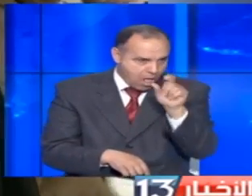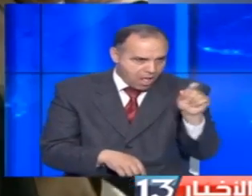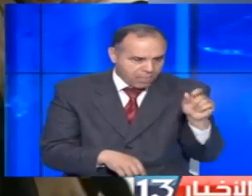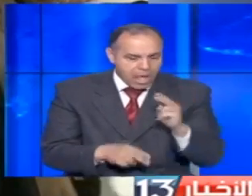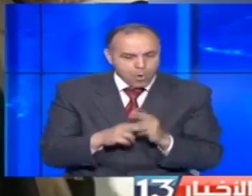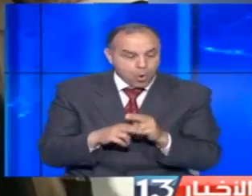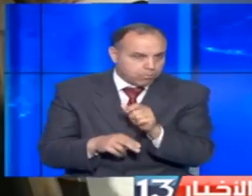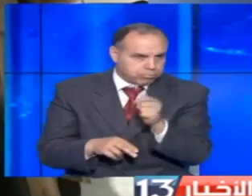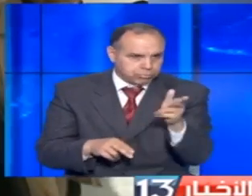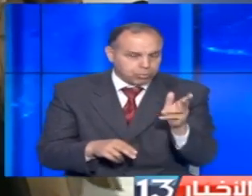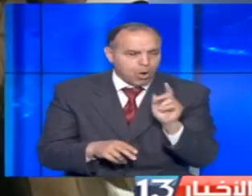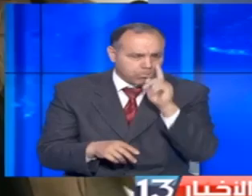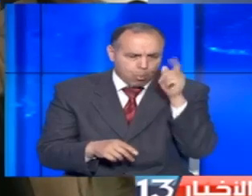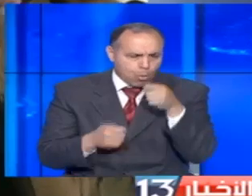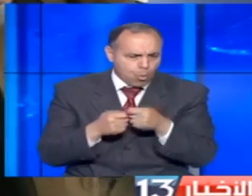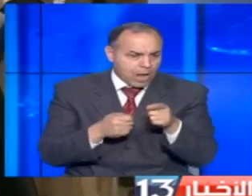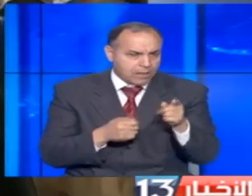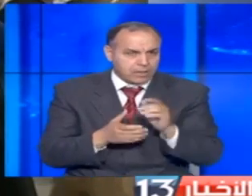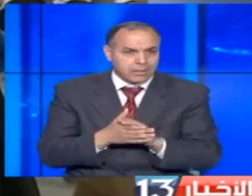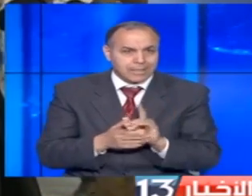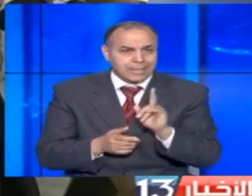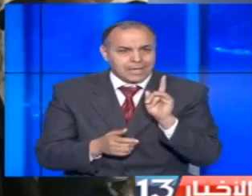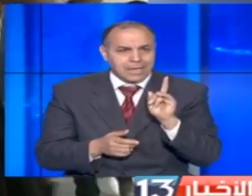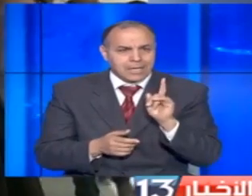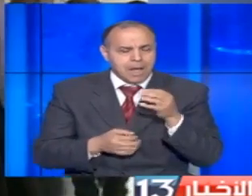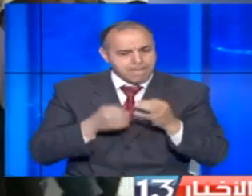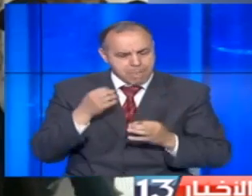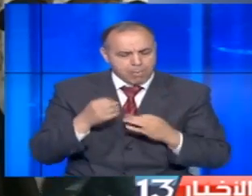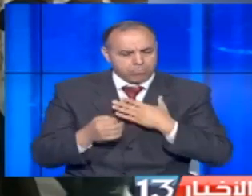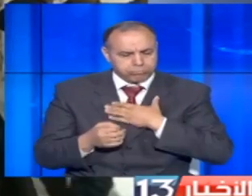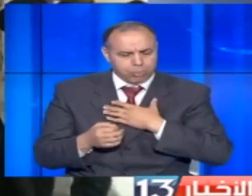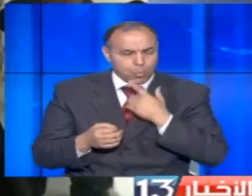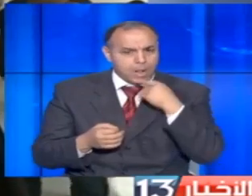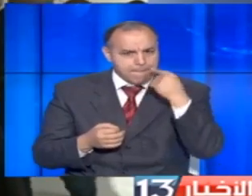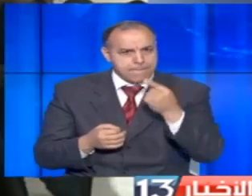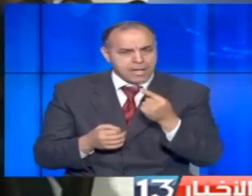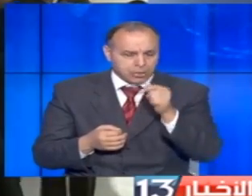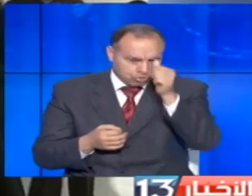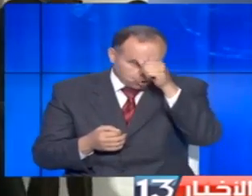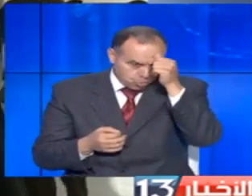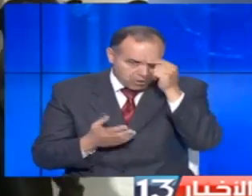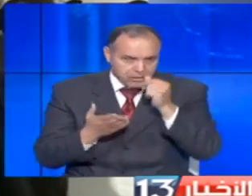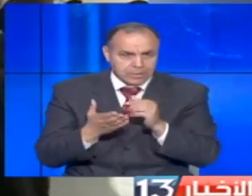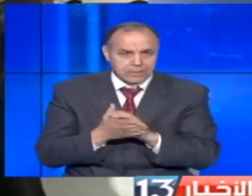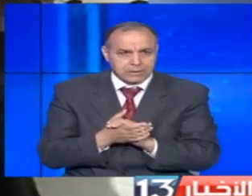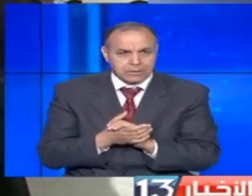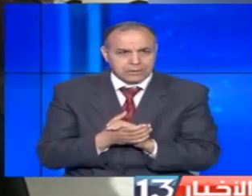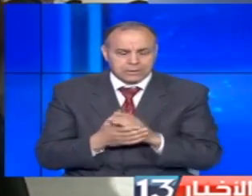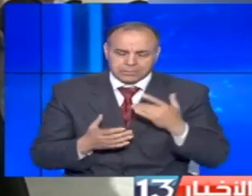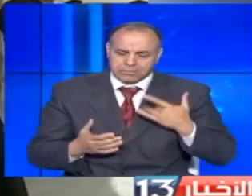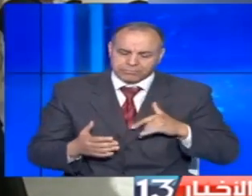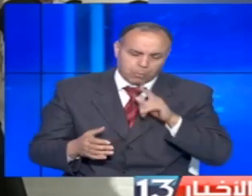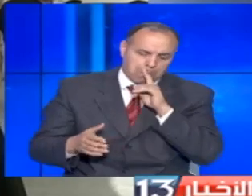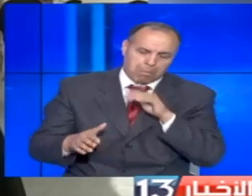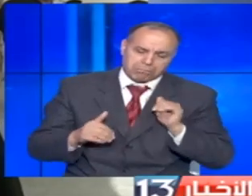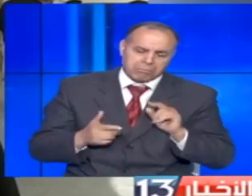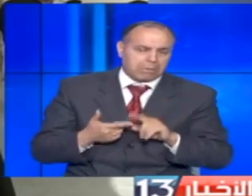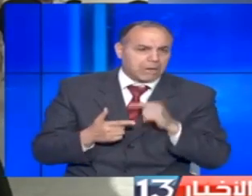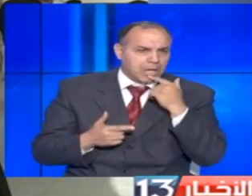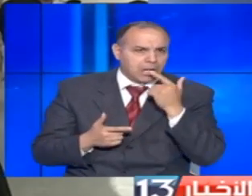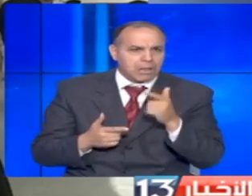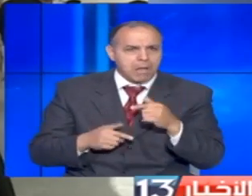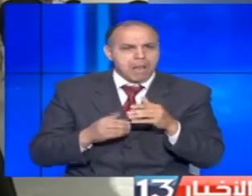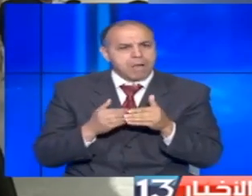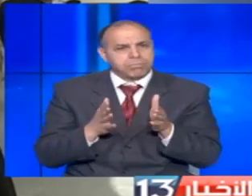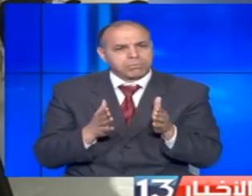باسمائهم بصفاتهم الا انه النيابه العموميه في جندوبه ما تعيد هذا اهتمام وتفتح